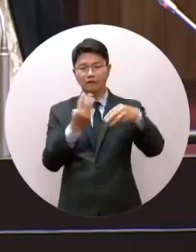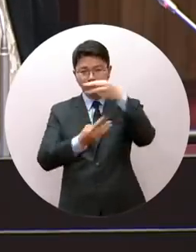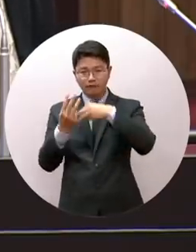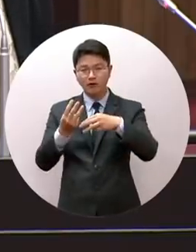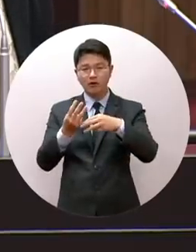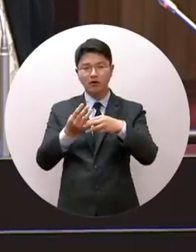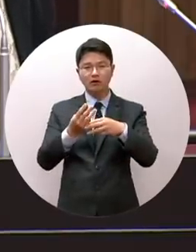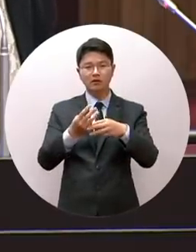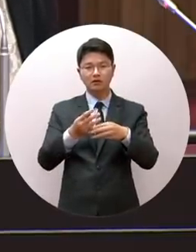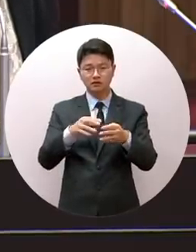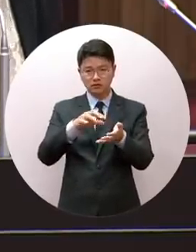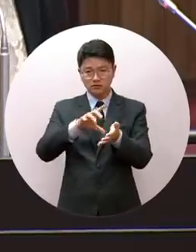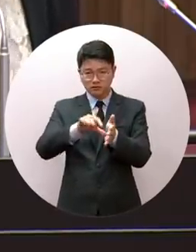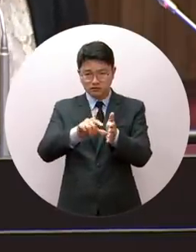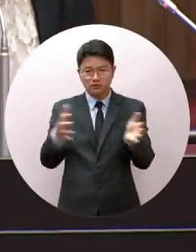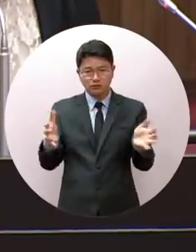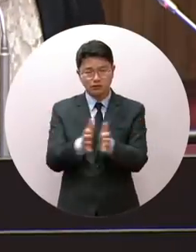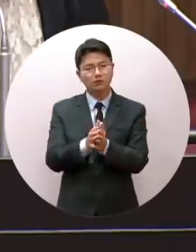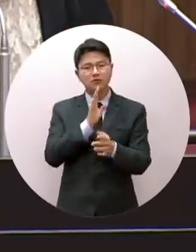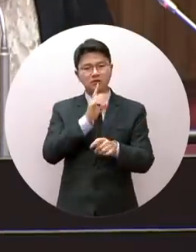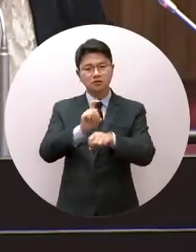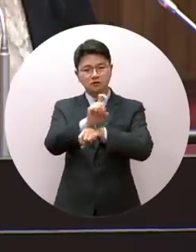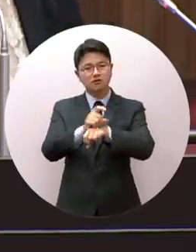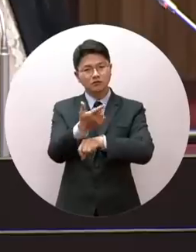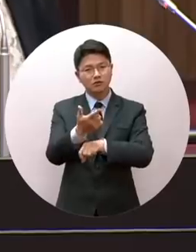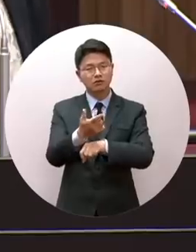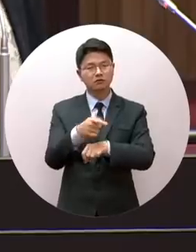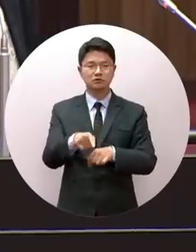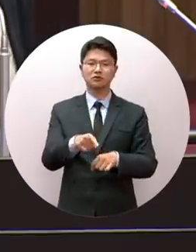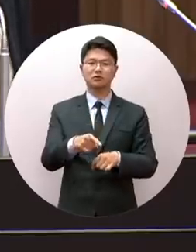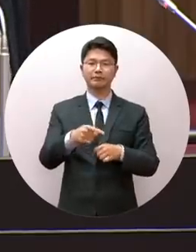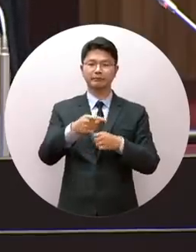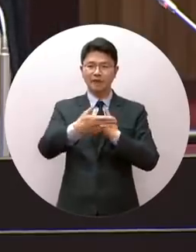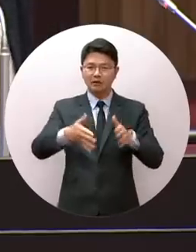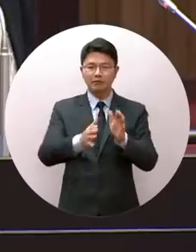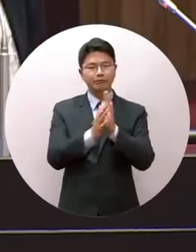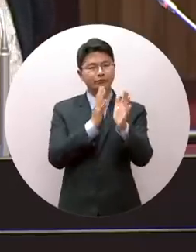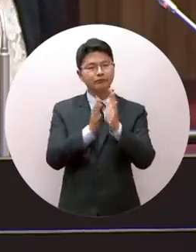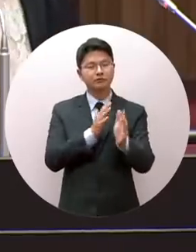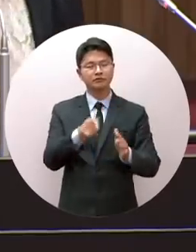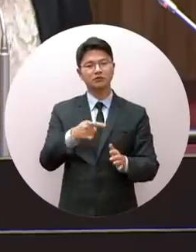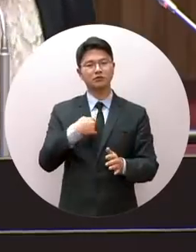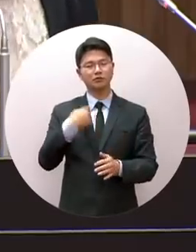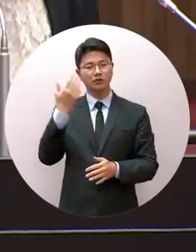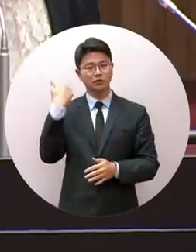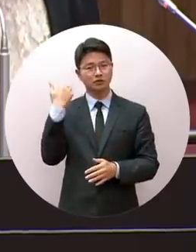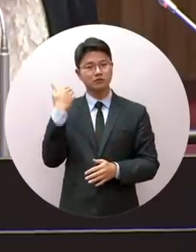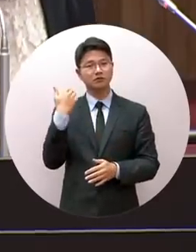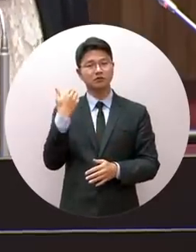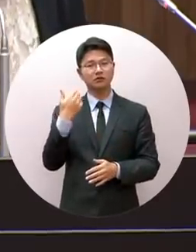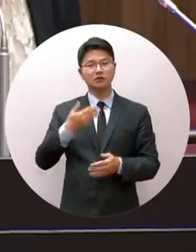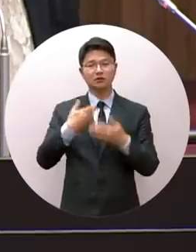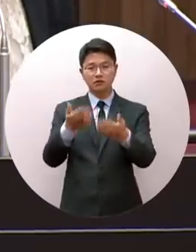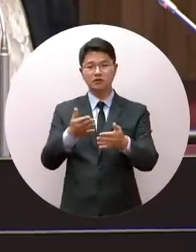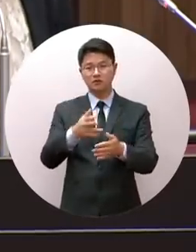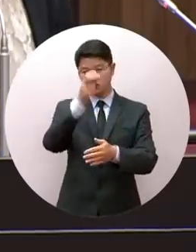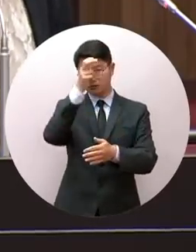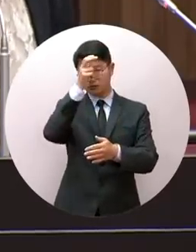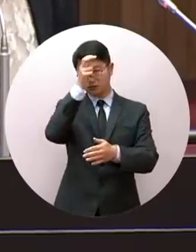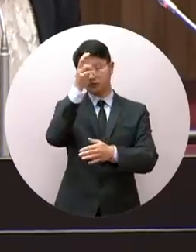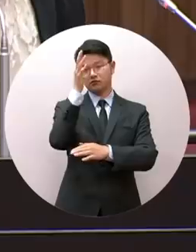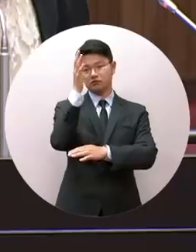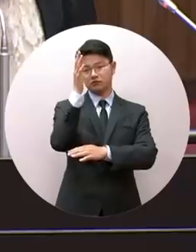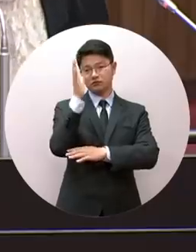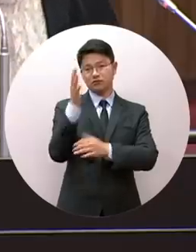后到16小时以上哦。拆班的班表跟我们原则上给所有警政署的班表，事